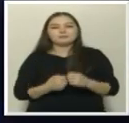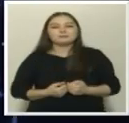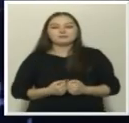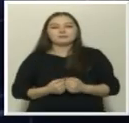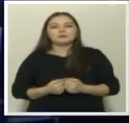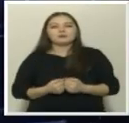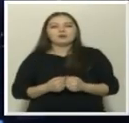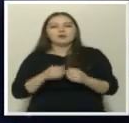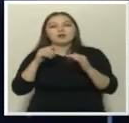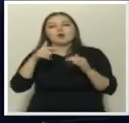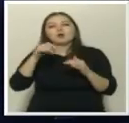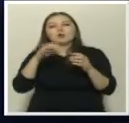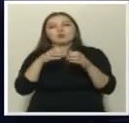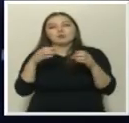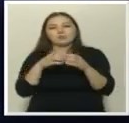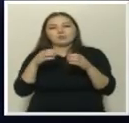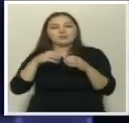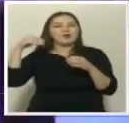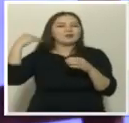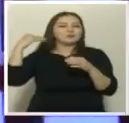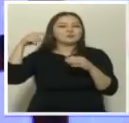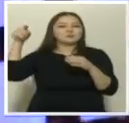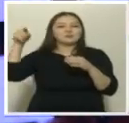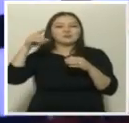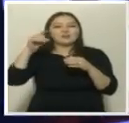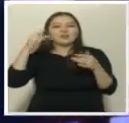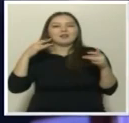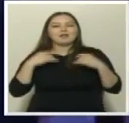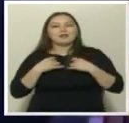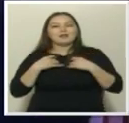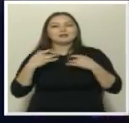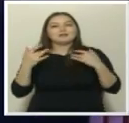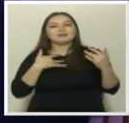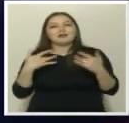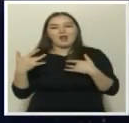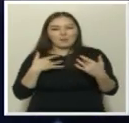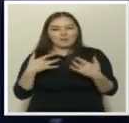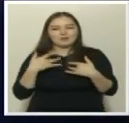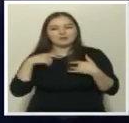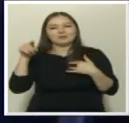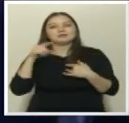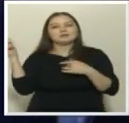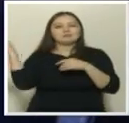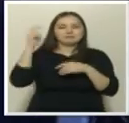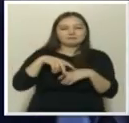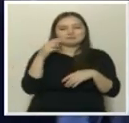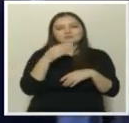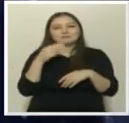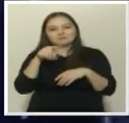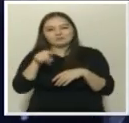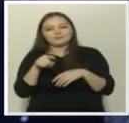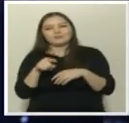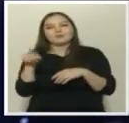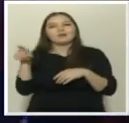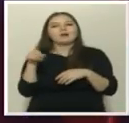труппа актюбинского театра драмы Представила в Актау постановку ерь еды автором которого является мангистауский поэт свет калий